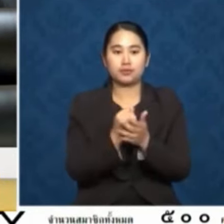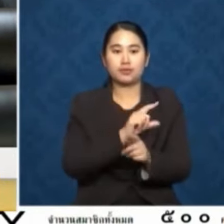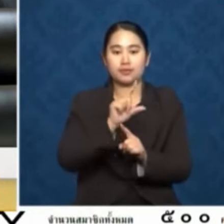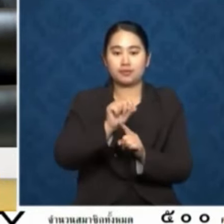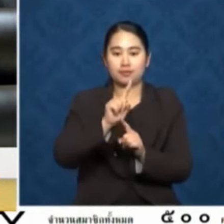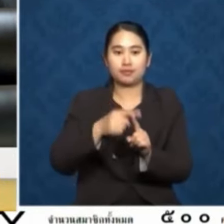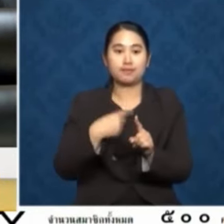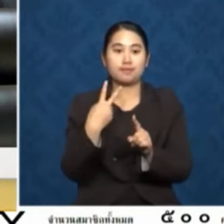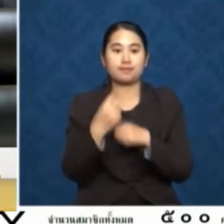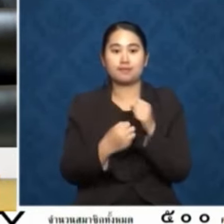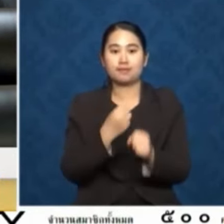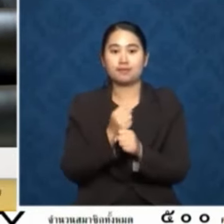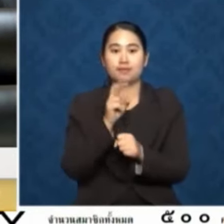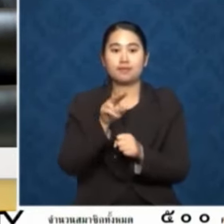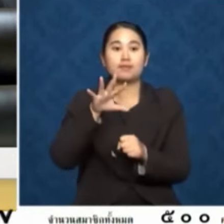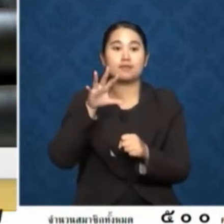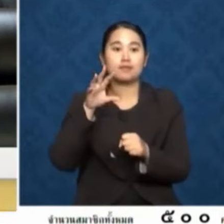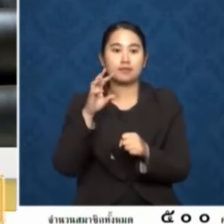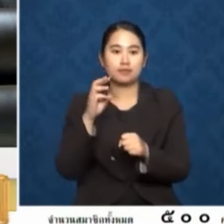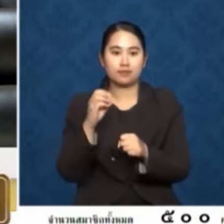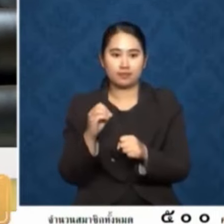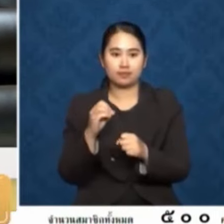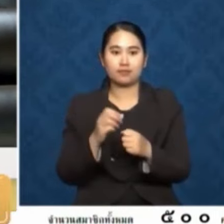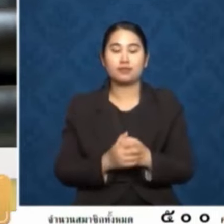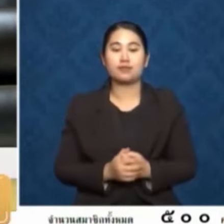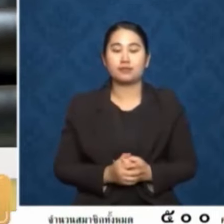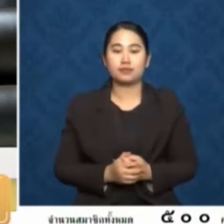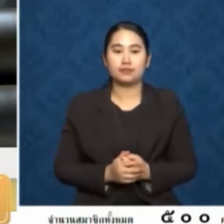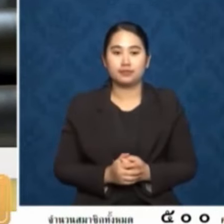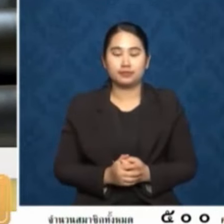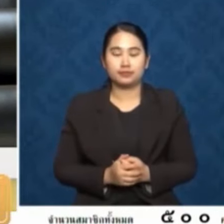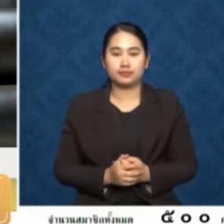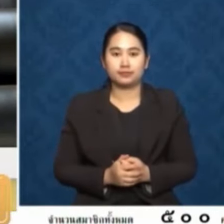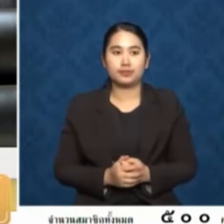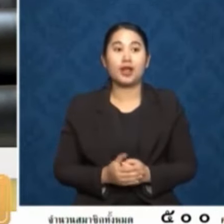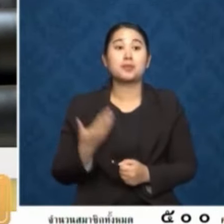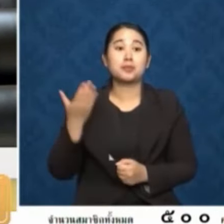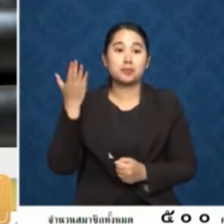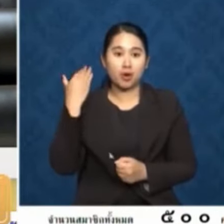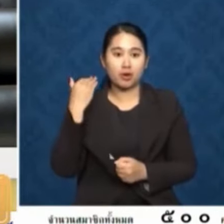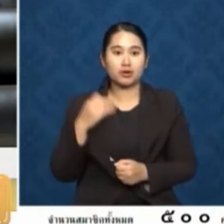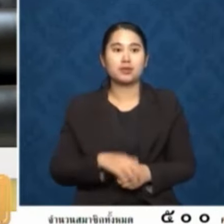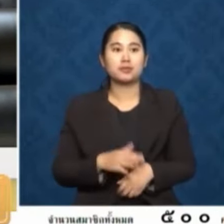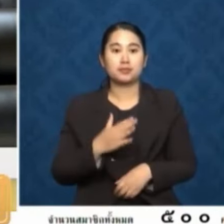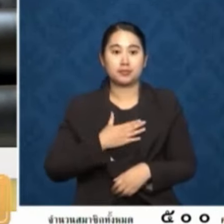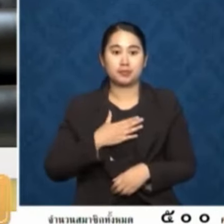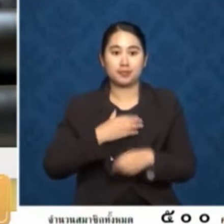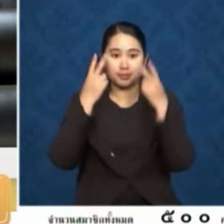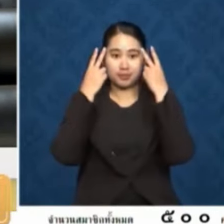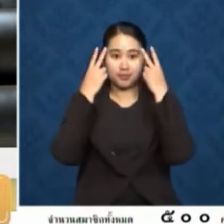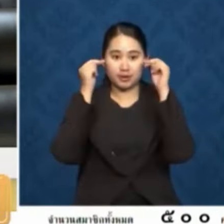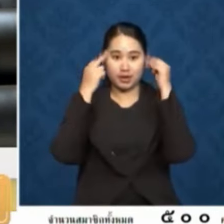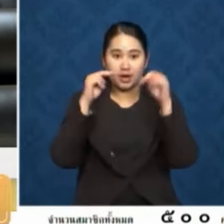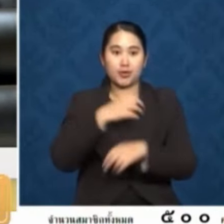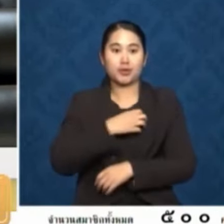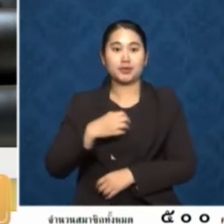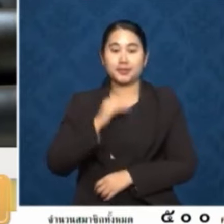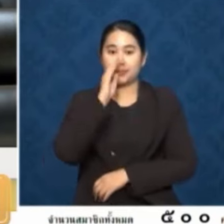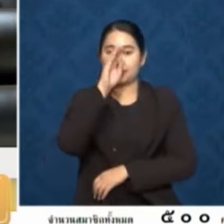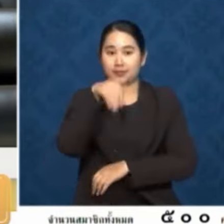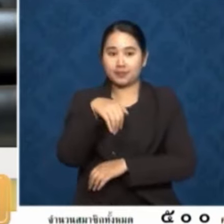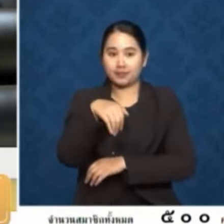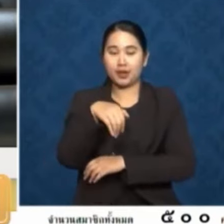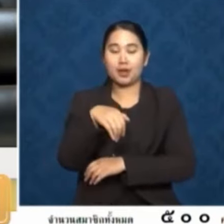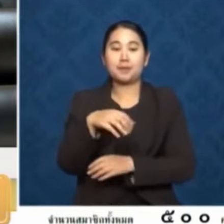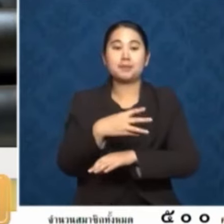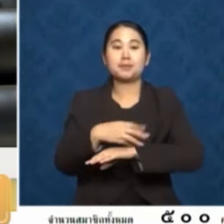มภาพันธ์2560ท่านท่านครับช่วงนั้นผมเป็นนายกเทศมนตรีจังหวัดมหาสารคาม